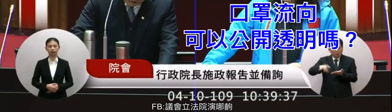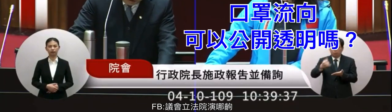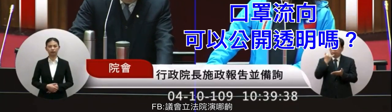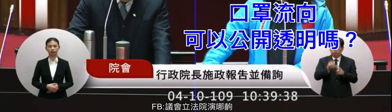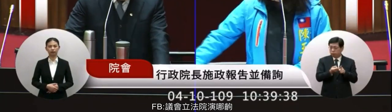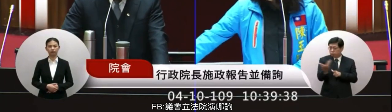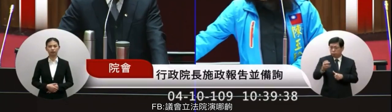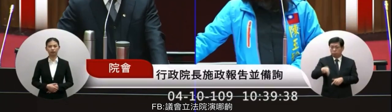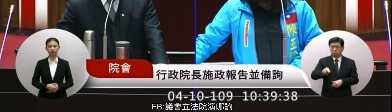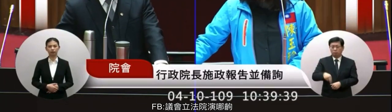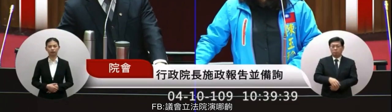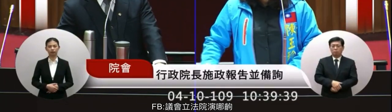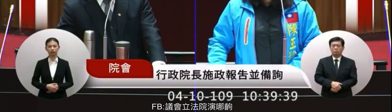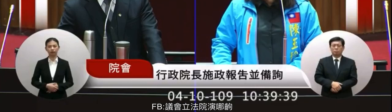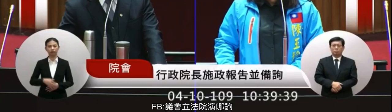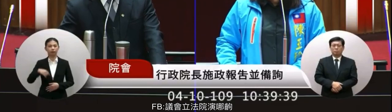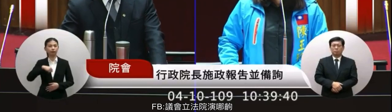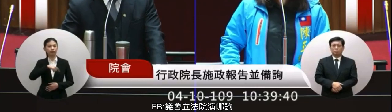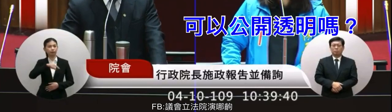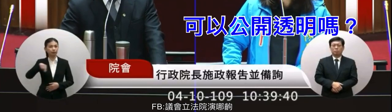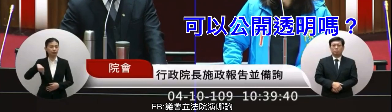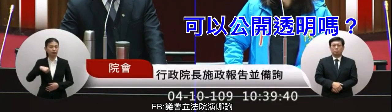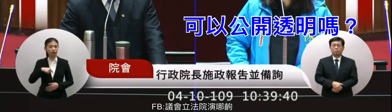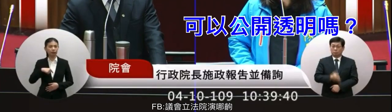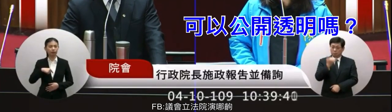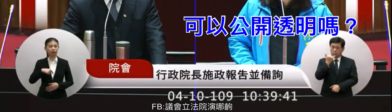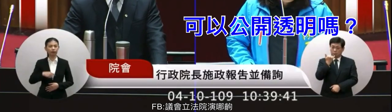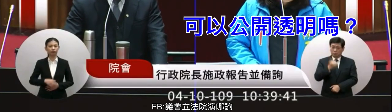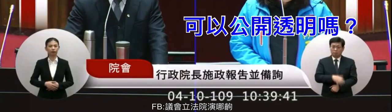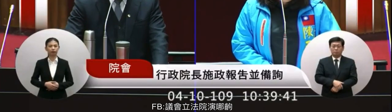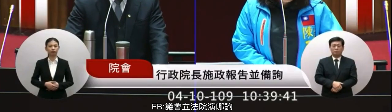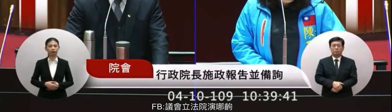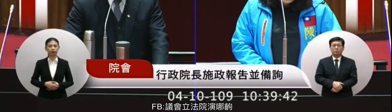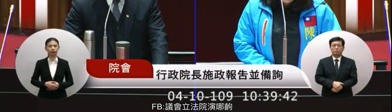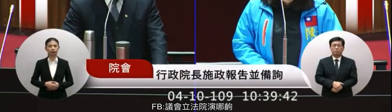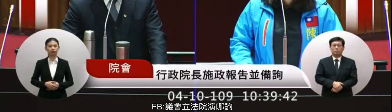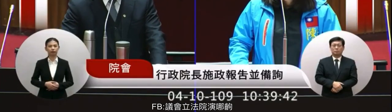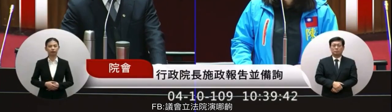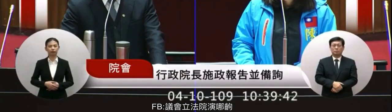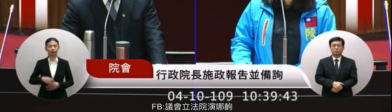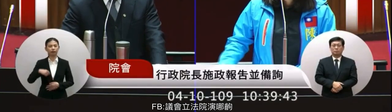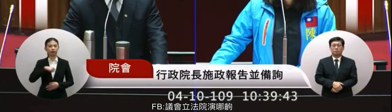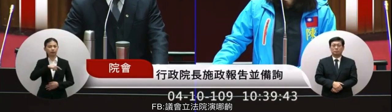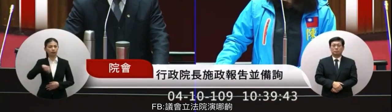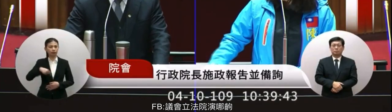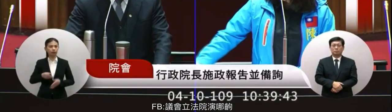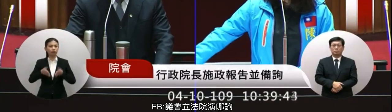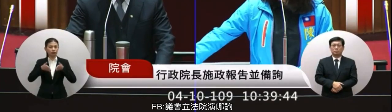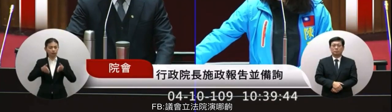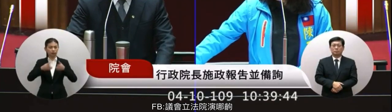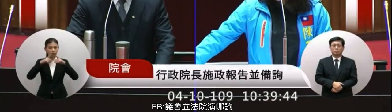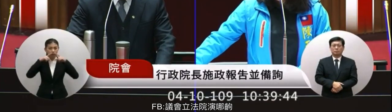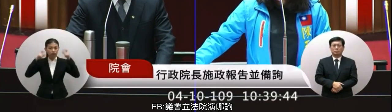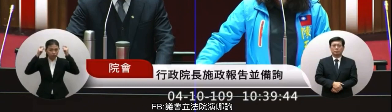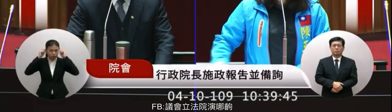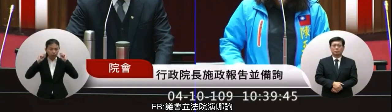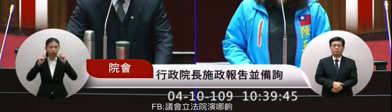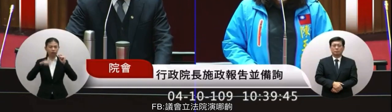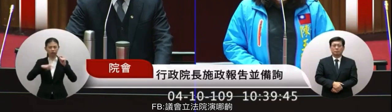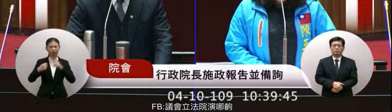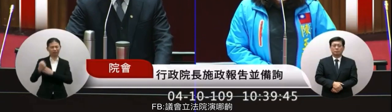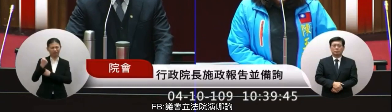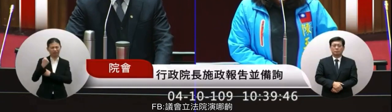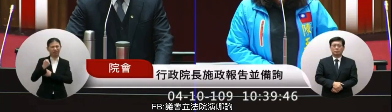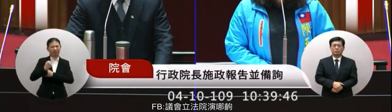开透明吗？ 我们对 可以公开透明吗？ 我们对于口罩都是努力